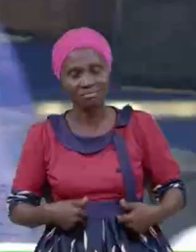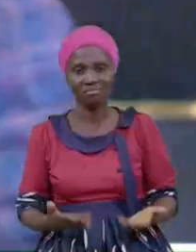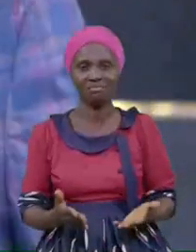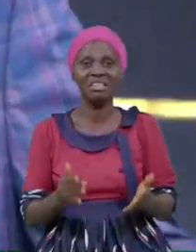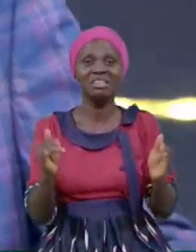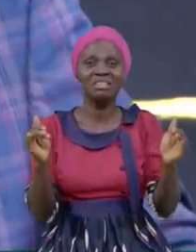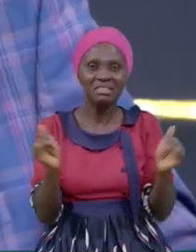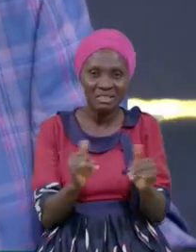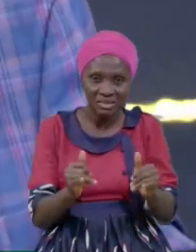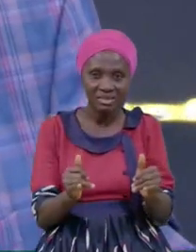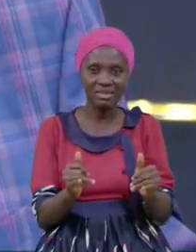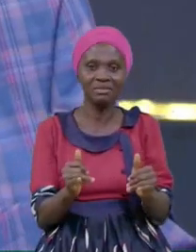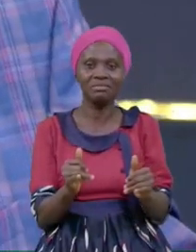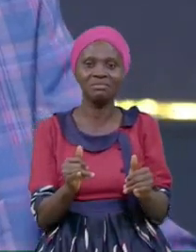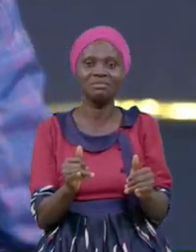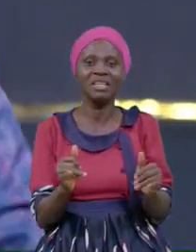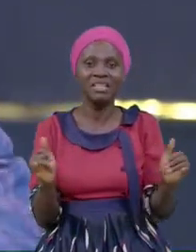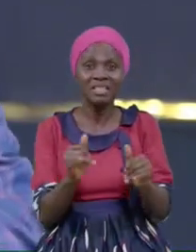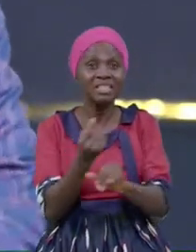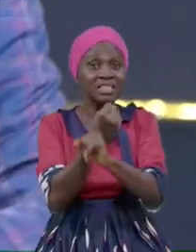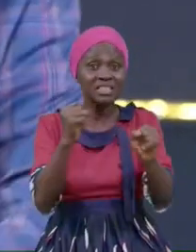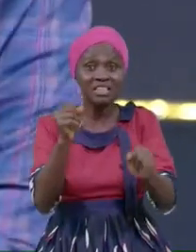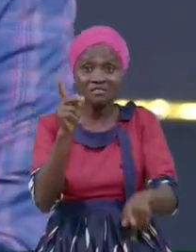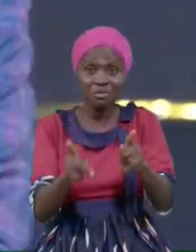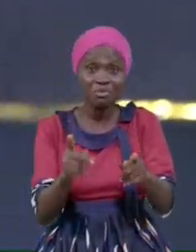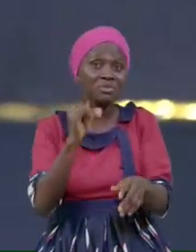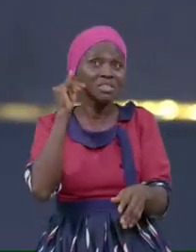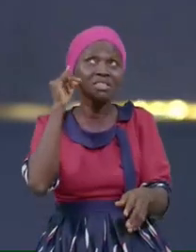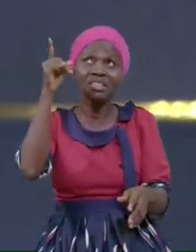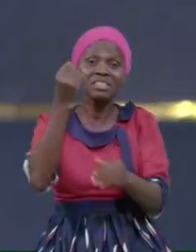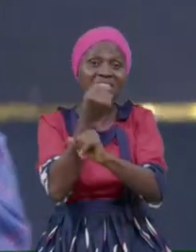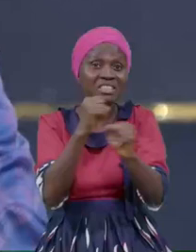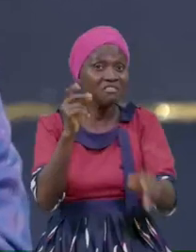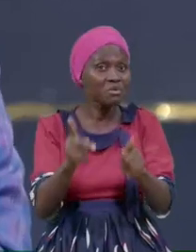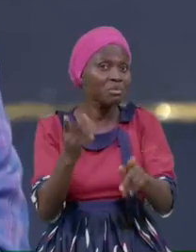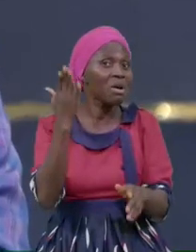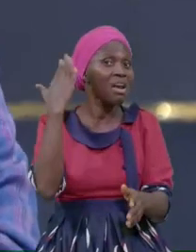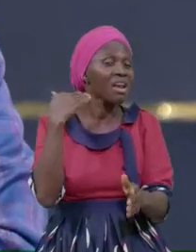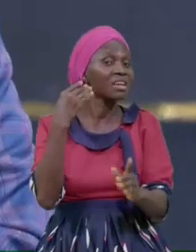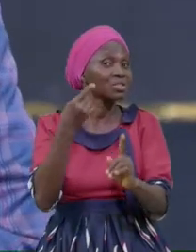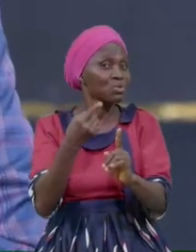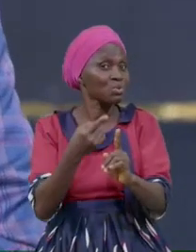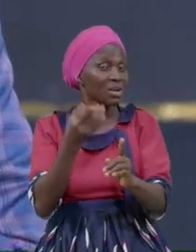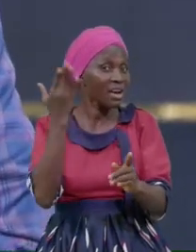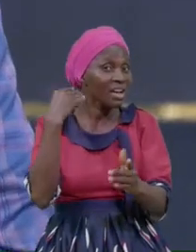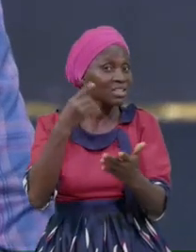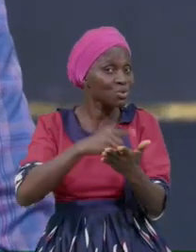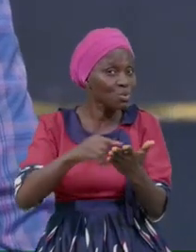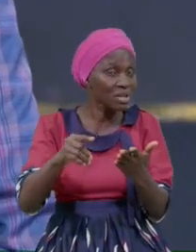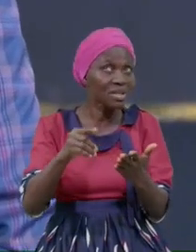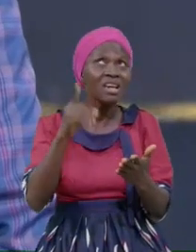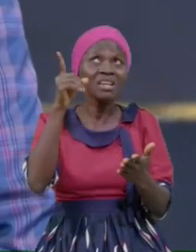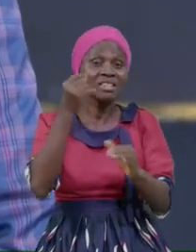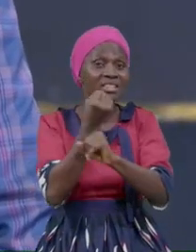les gens. La semaine passée, il a sauvé des gens partout dans le monde entier. L'année passée, et aujourd'hui, est-ce qu'il